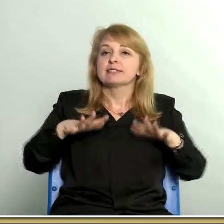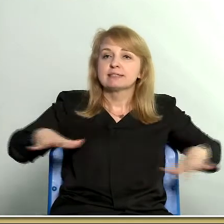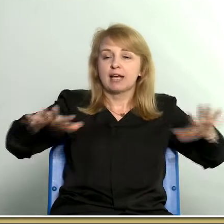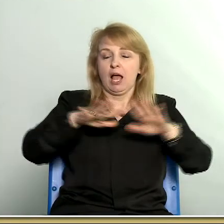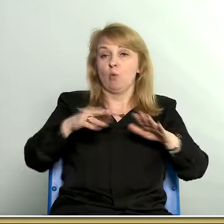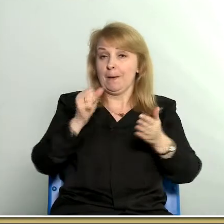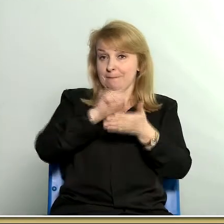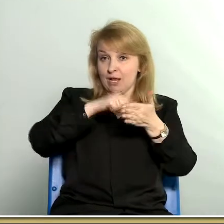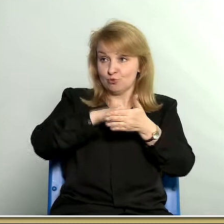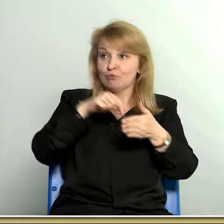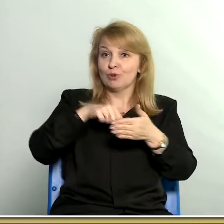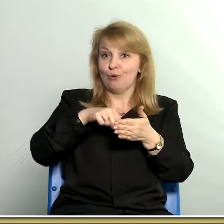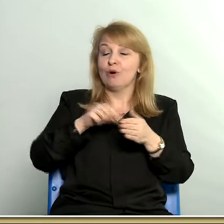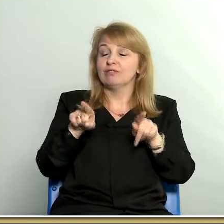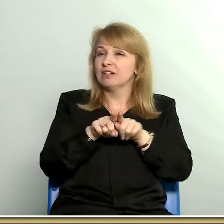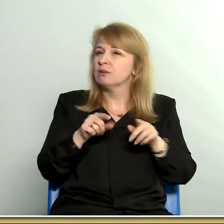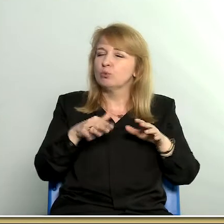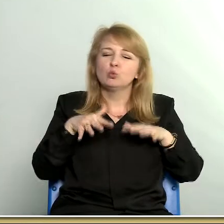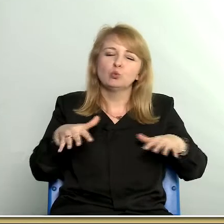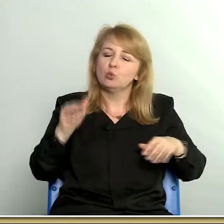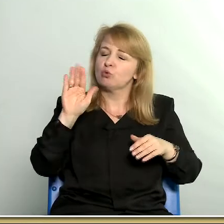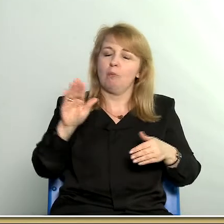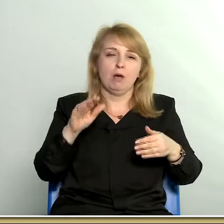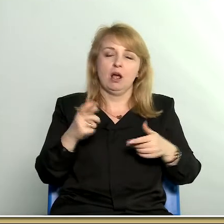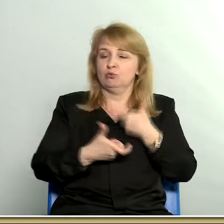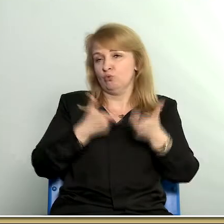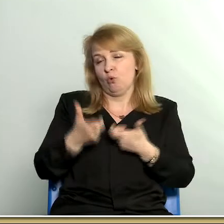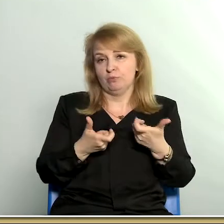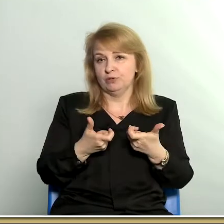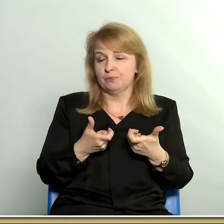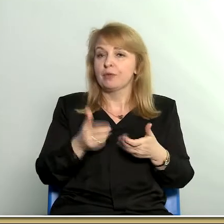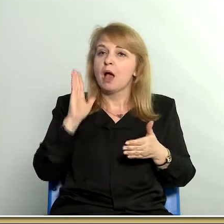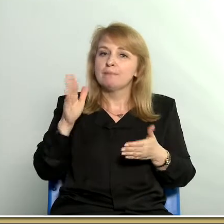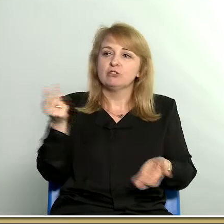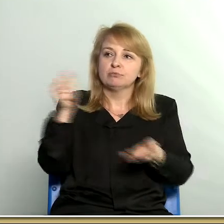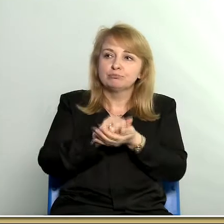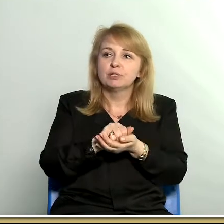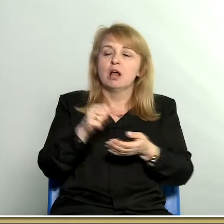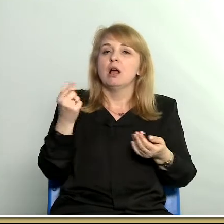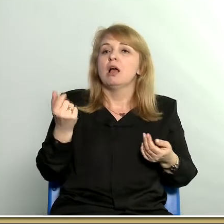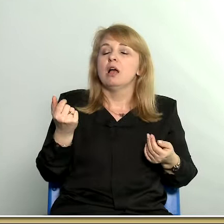Mazowsze ma tutaj dużo do zrobienia. Będziemy także inwestowali w